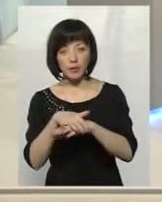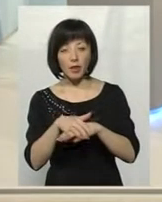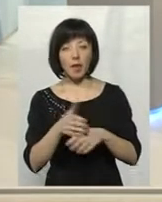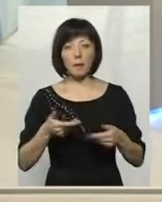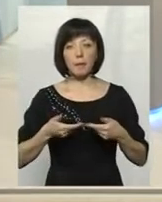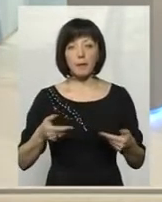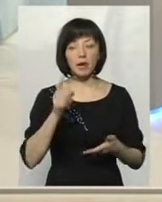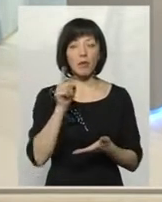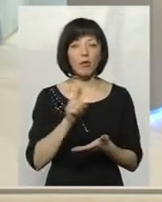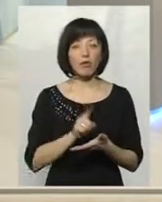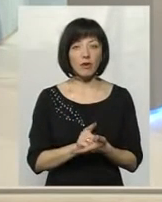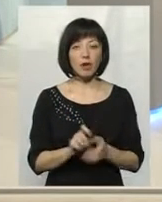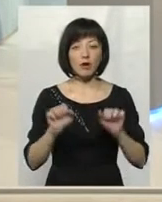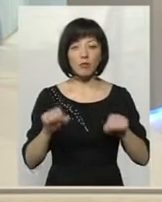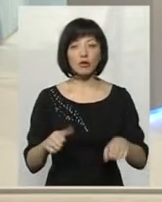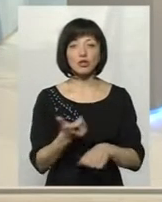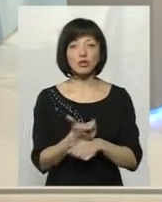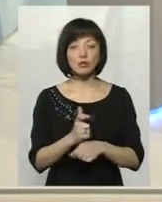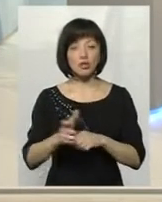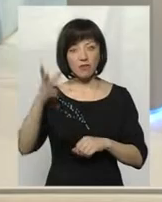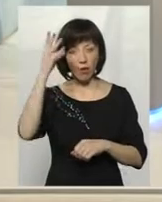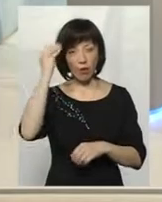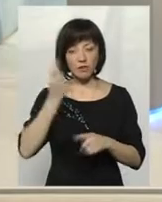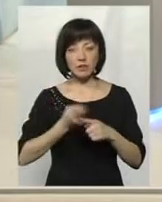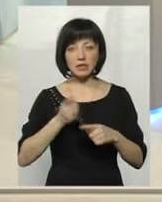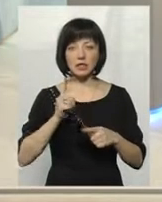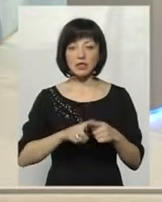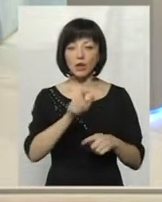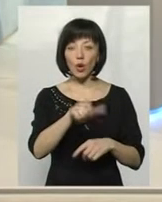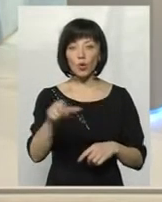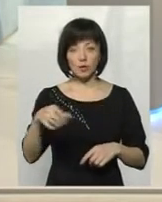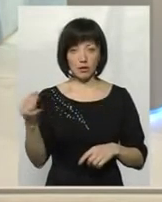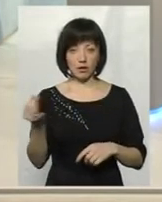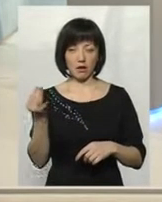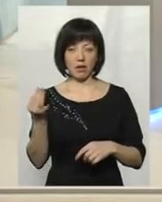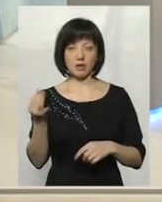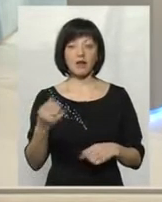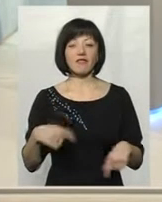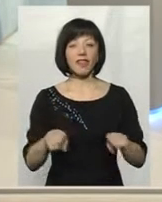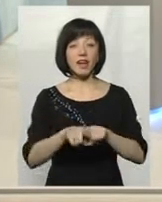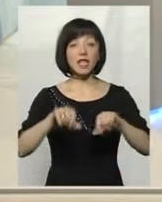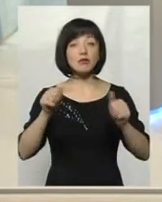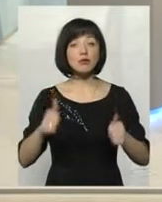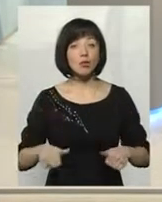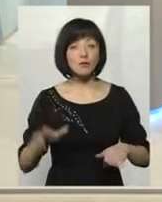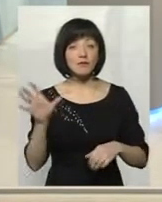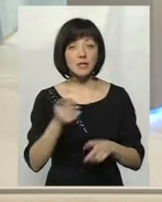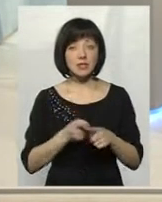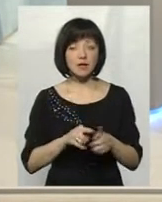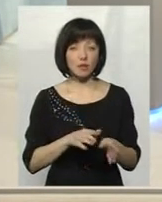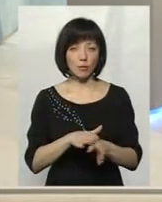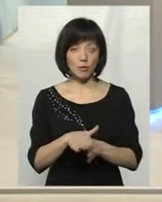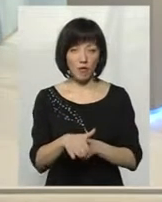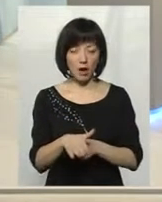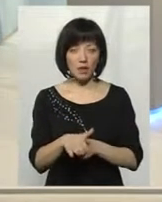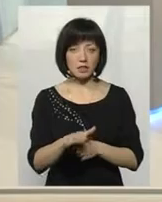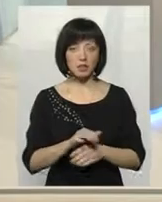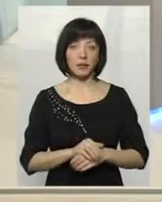повинні як можна більше враховувати ці громадські інтереси. Тобто в такий спосіб все це відбувається.